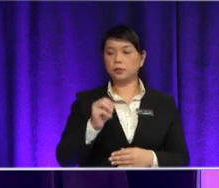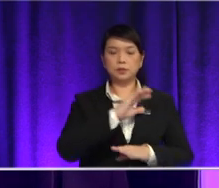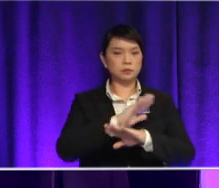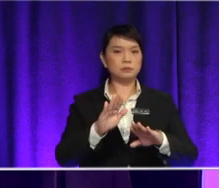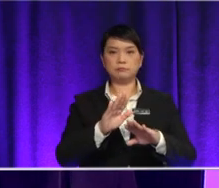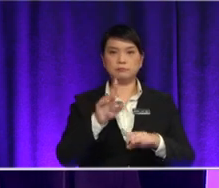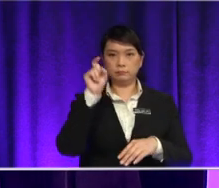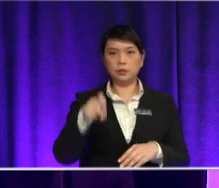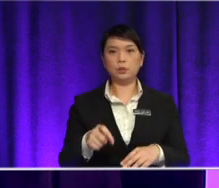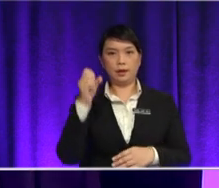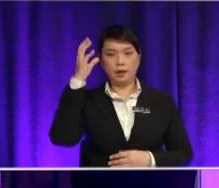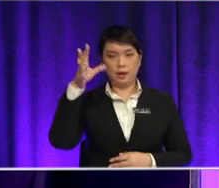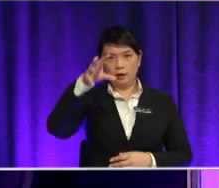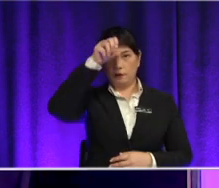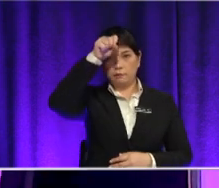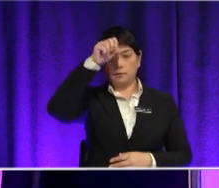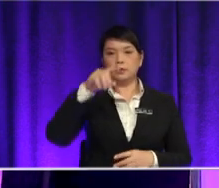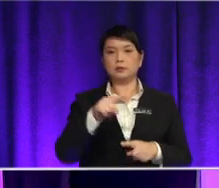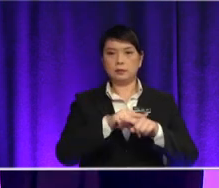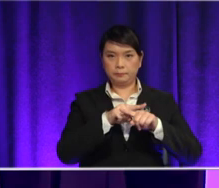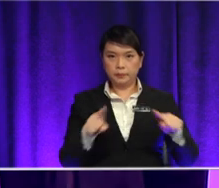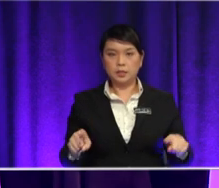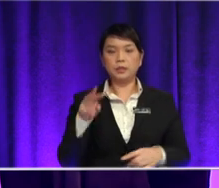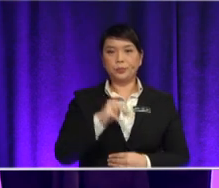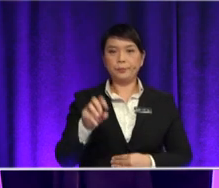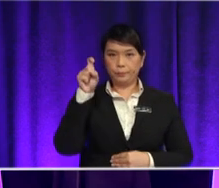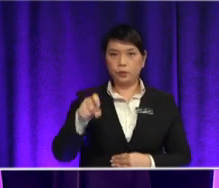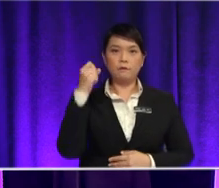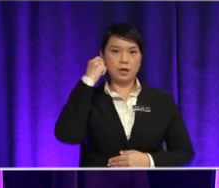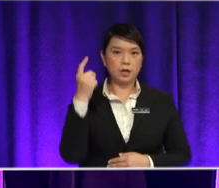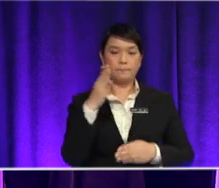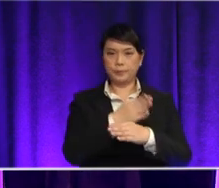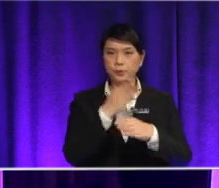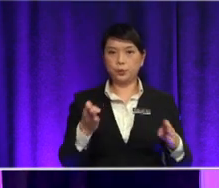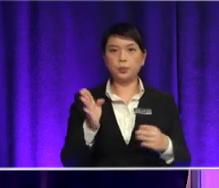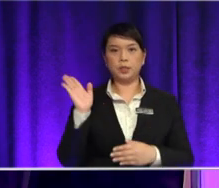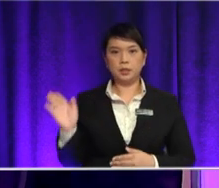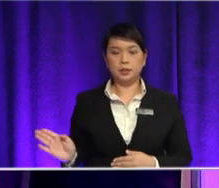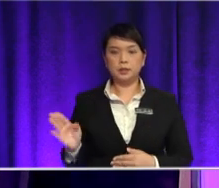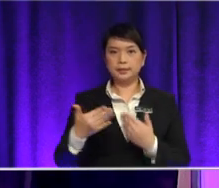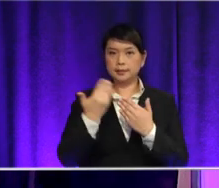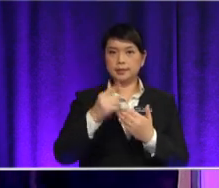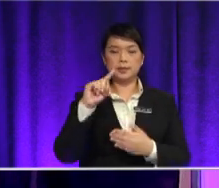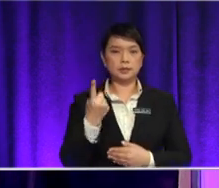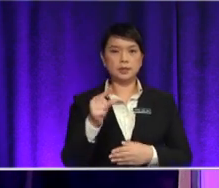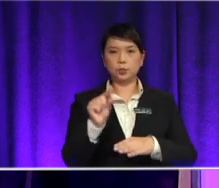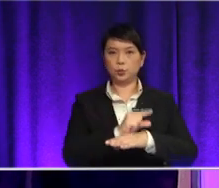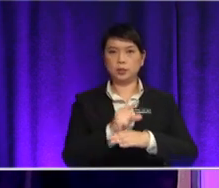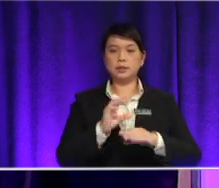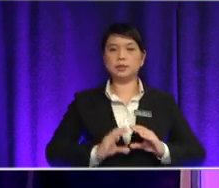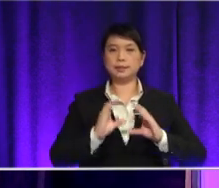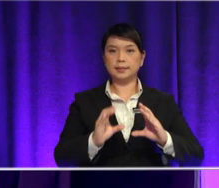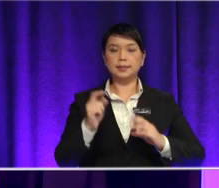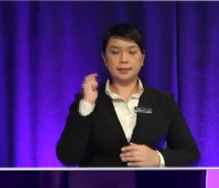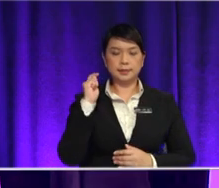perlu hafal. Tetapi murid perlu memahami bentuk ini. Senang saja, macam guna kaedah saya tadi.